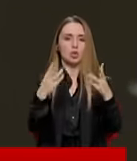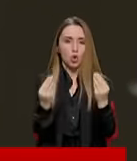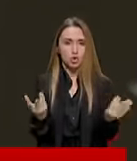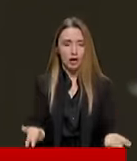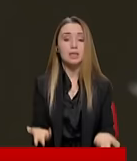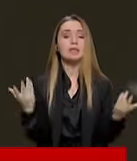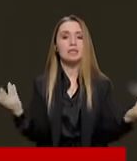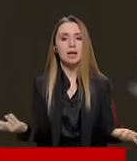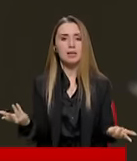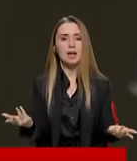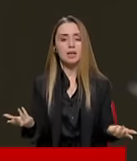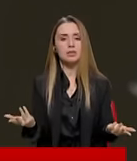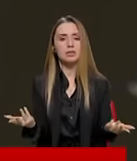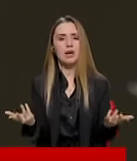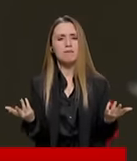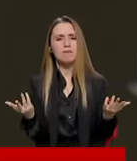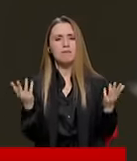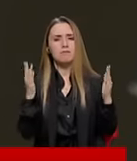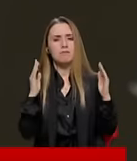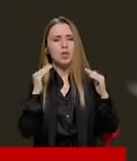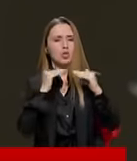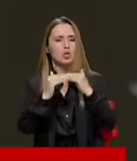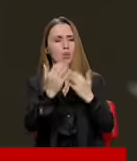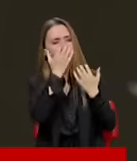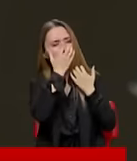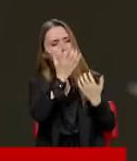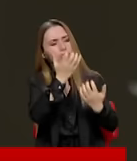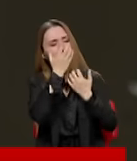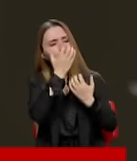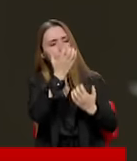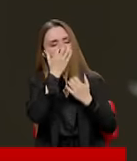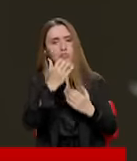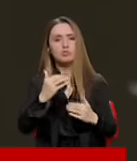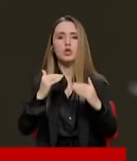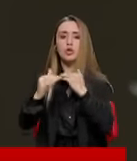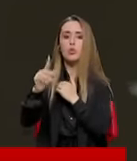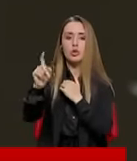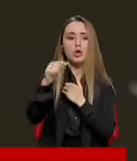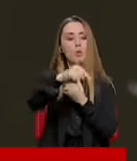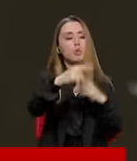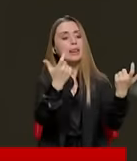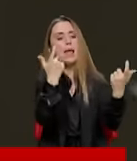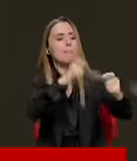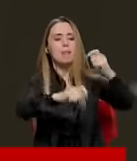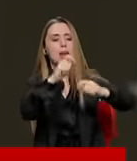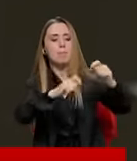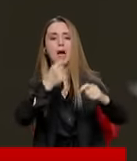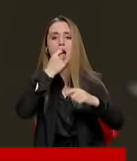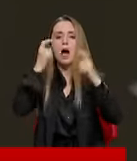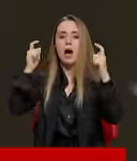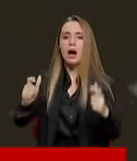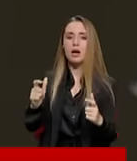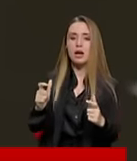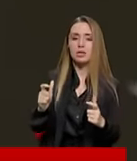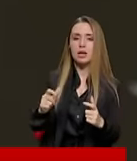zaten İnanılmaz bir şekilde toplum ilgi gösterdi kamuoyuna sorduk burayı Ne yapalım diye Ankara'dan